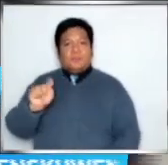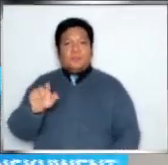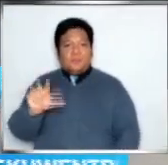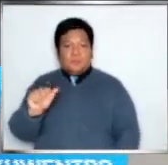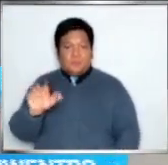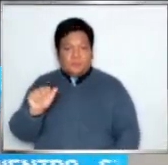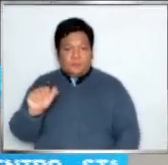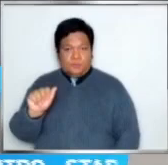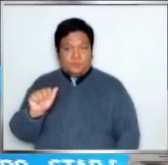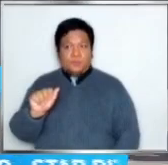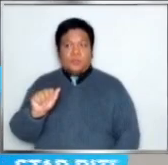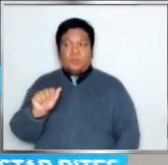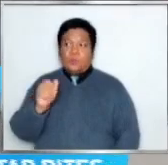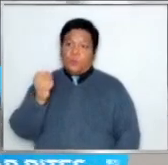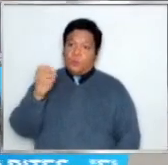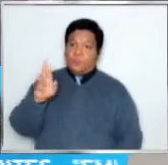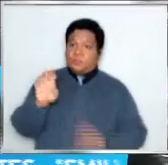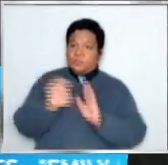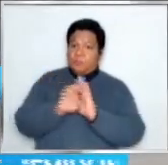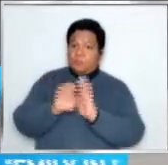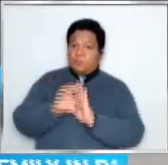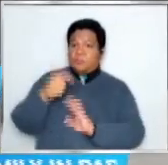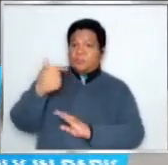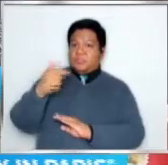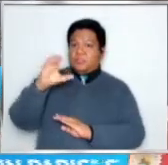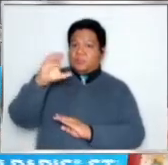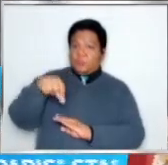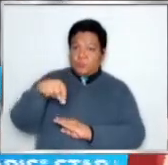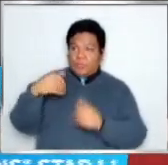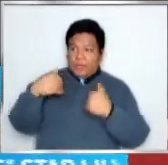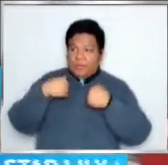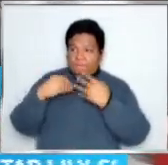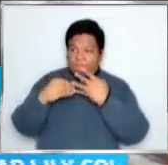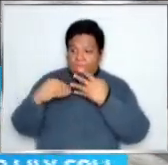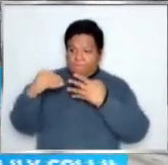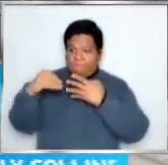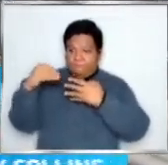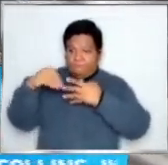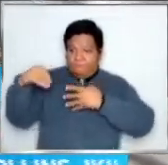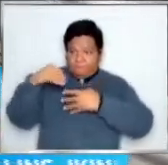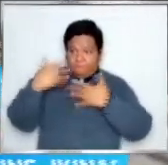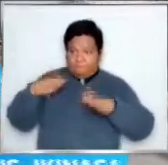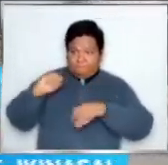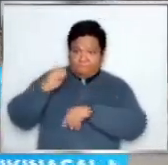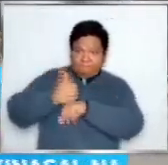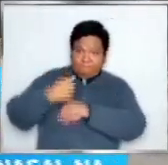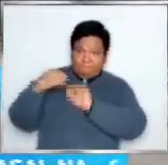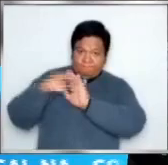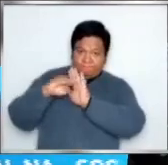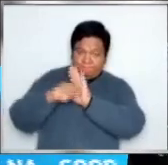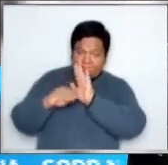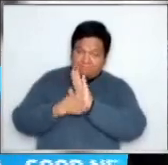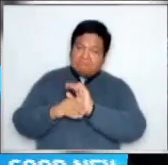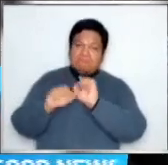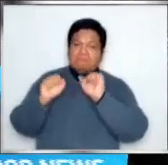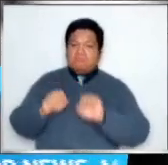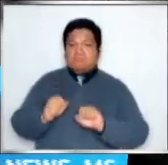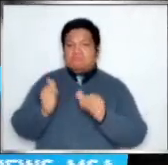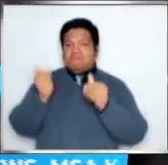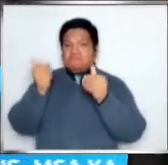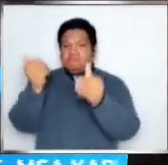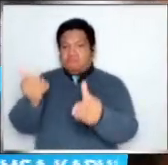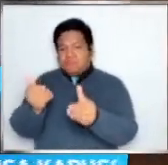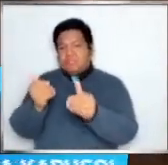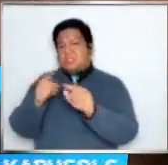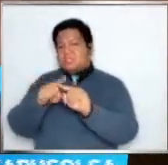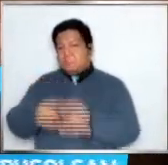maipatutupad na ang Pilot GCQ with Alert Level System o yung bagong guidelines ng Granular Lockdown. Ibig sabihin